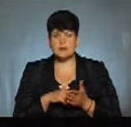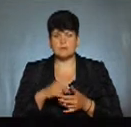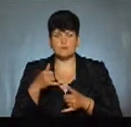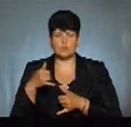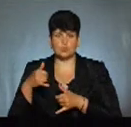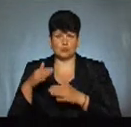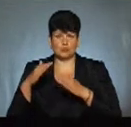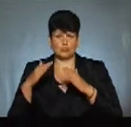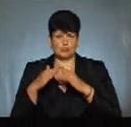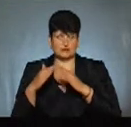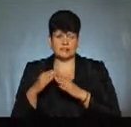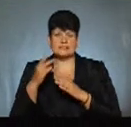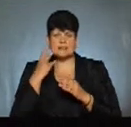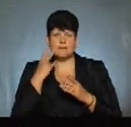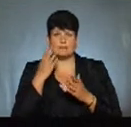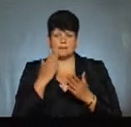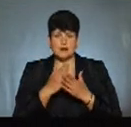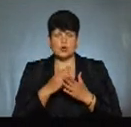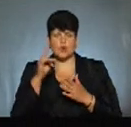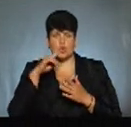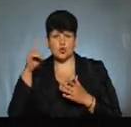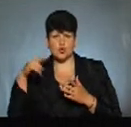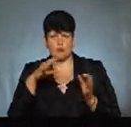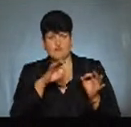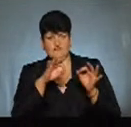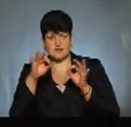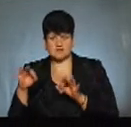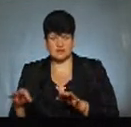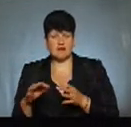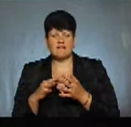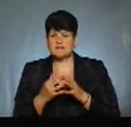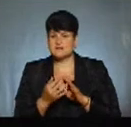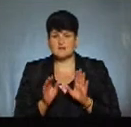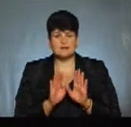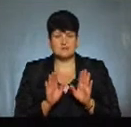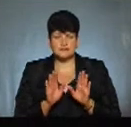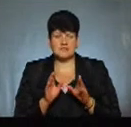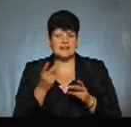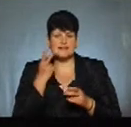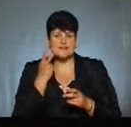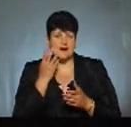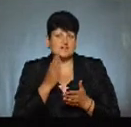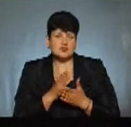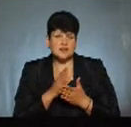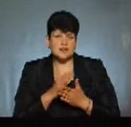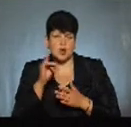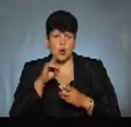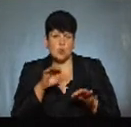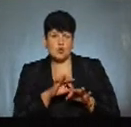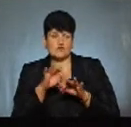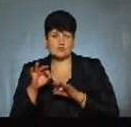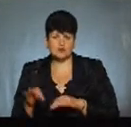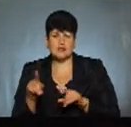будинки завжди обладнані громовідводом. У селах не завжди низькі одноповерхові будинки обладнуються громовідводом, хоча